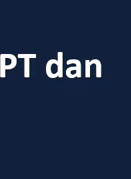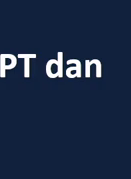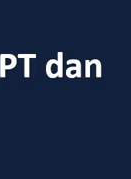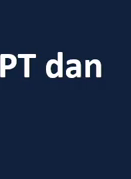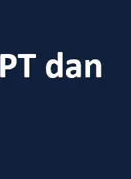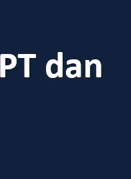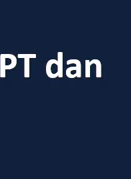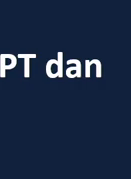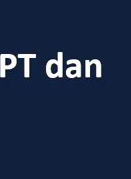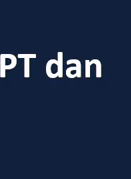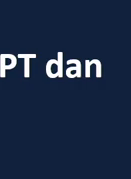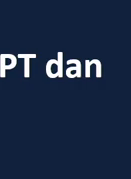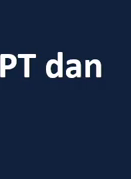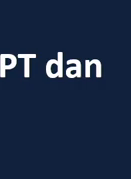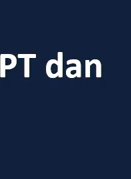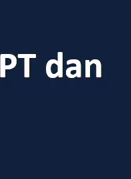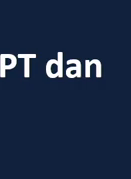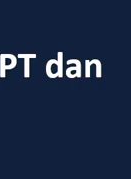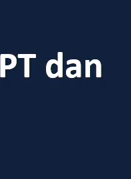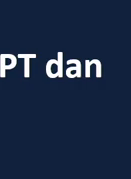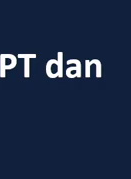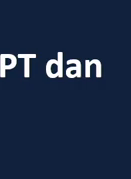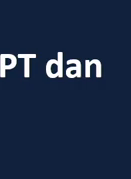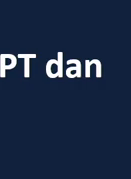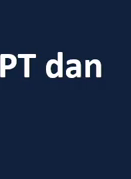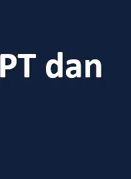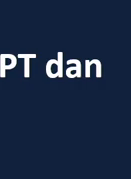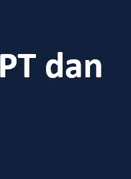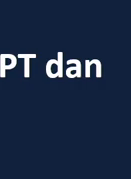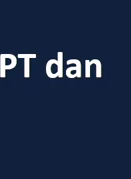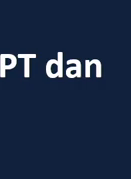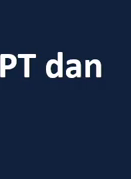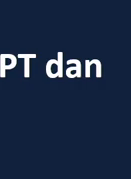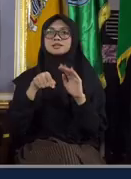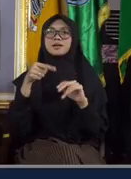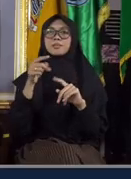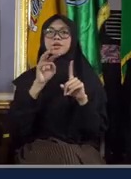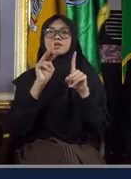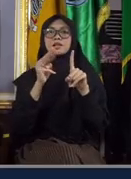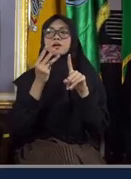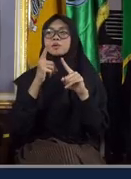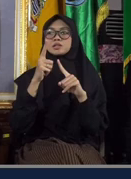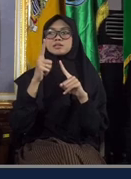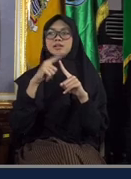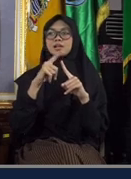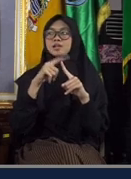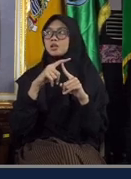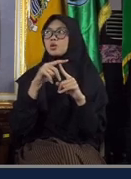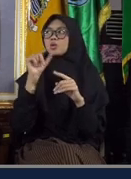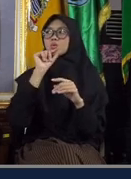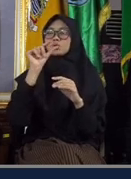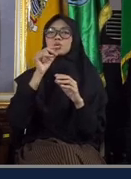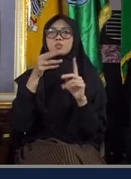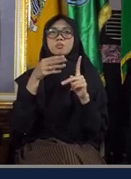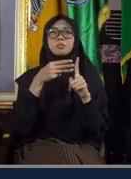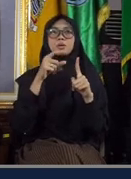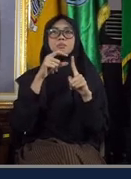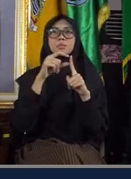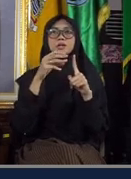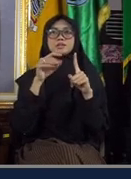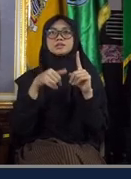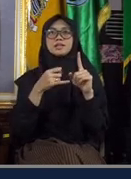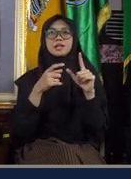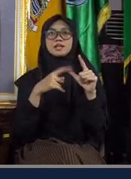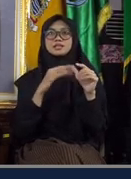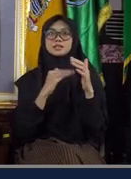menghitung Menteri Keuangan menyampaikan 13 triliun Hai anggaran yang masih dialokasikan untuk menutup itu pertanyaannya